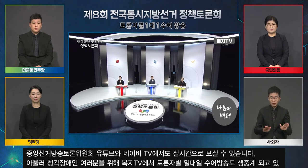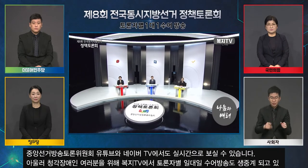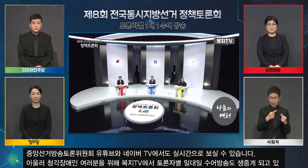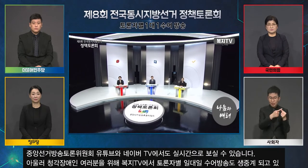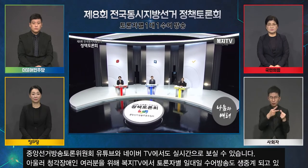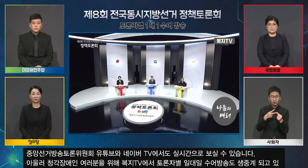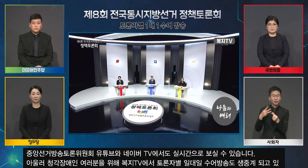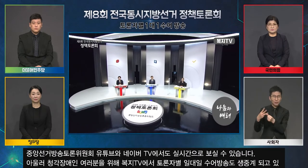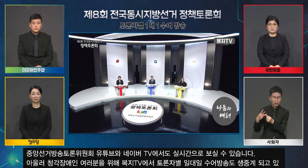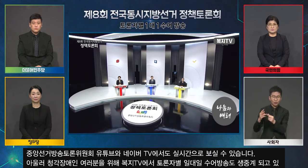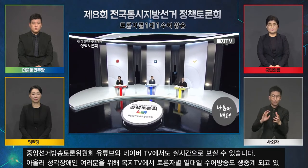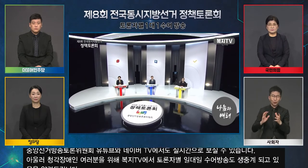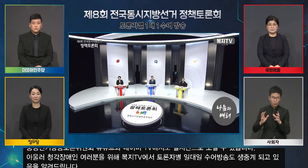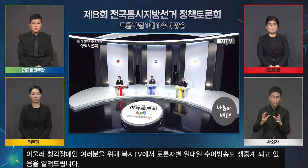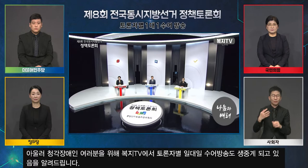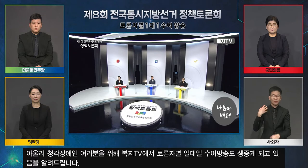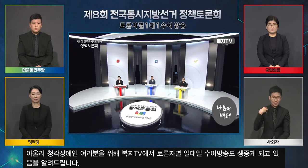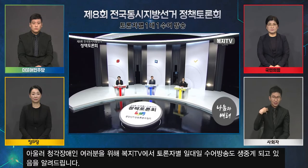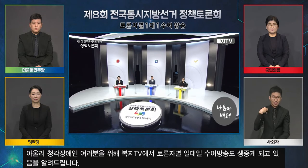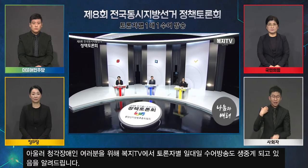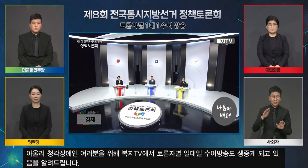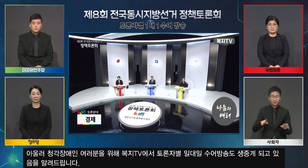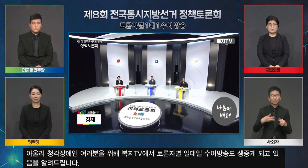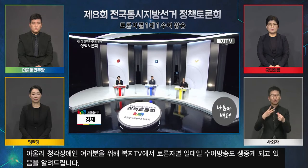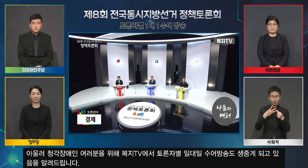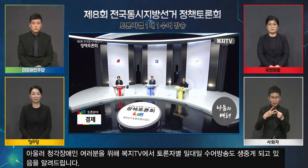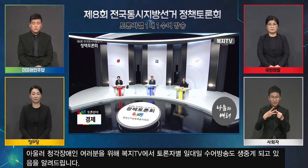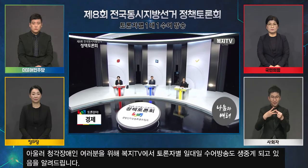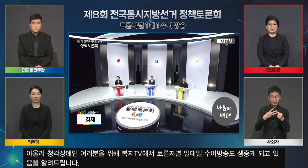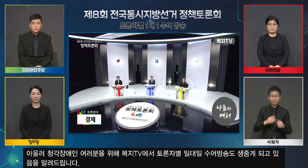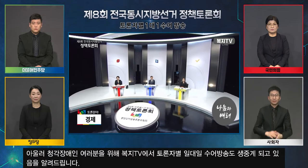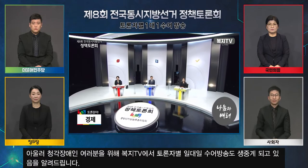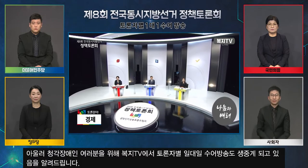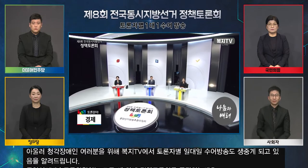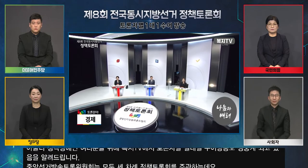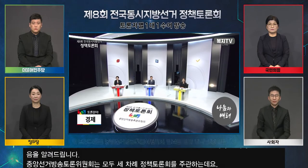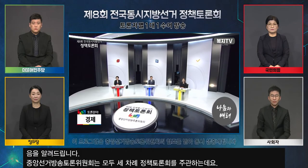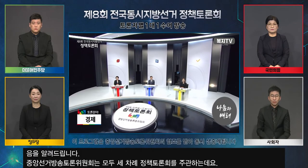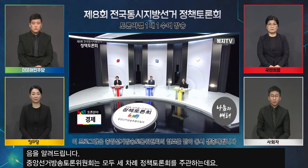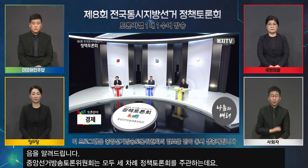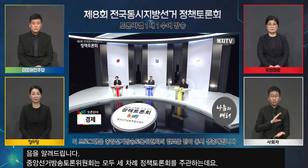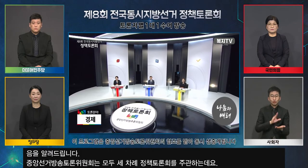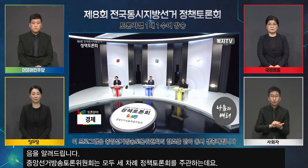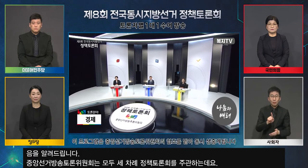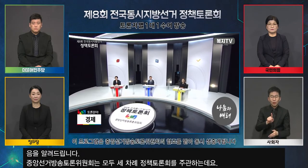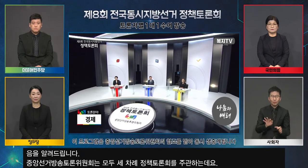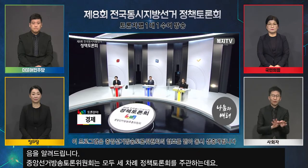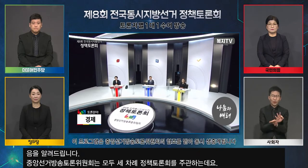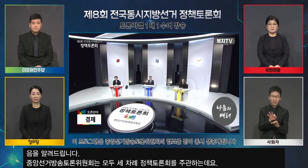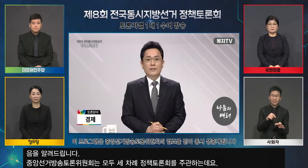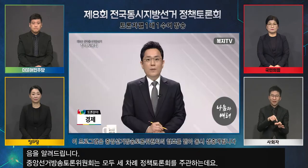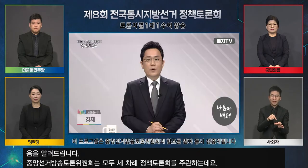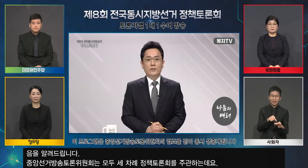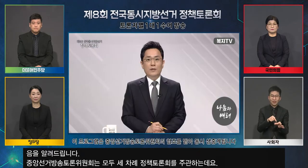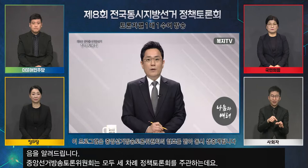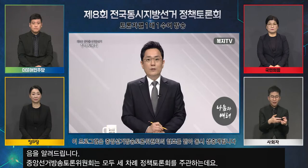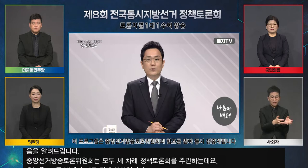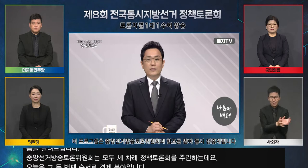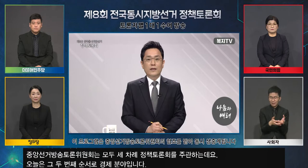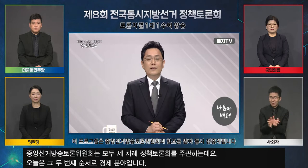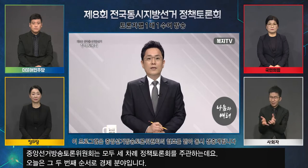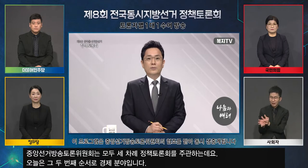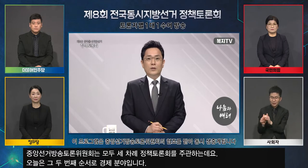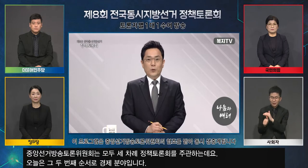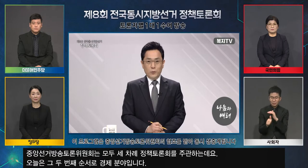정책토론회를 주관하는데요. 오늘은 그 두 번째 순서로 경제 분야입니다. 먼저 오늘 각 정당을 대표해서